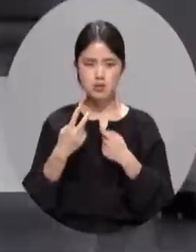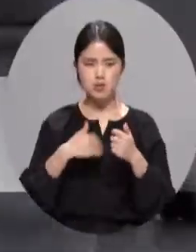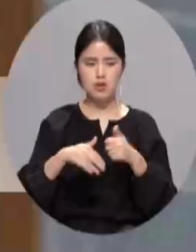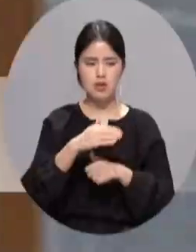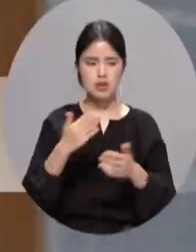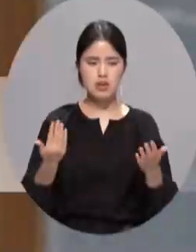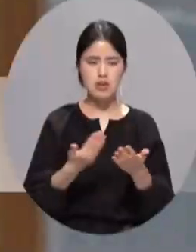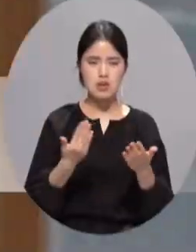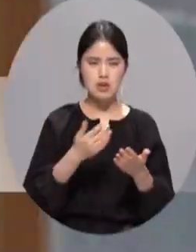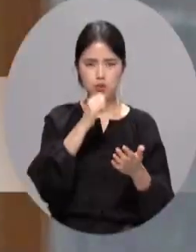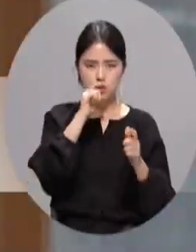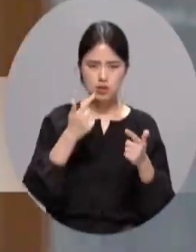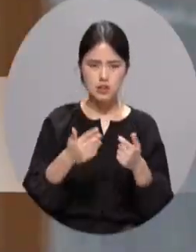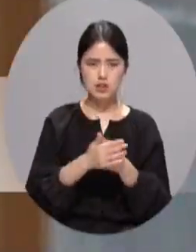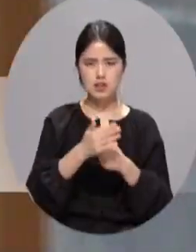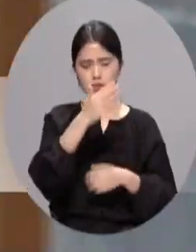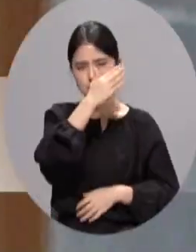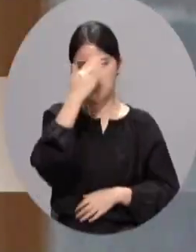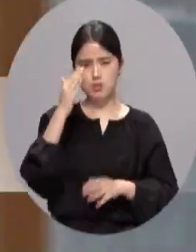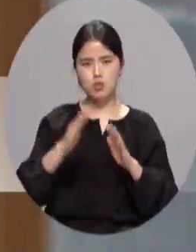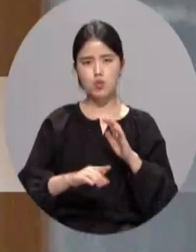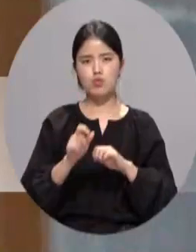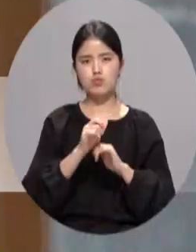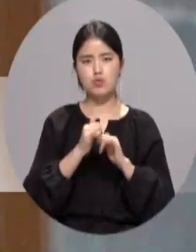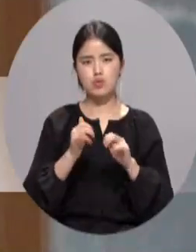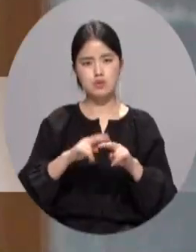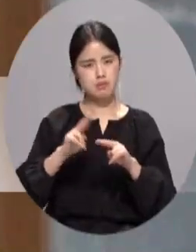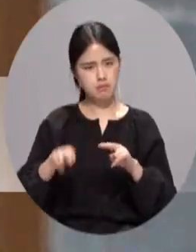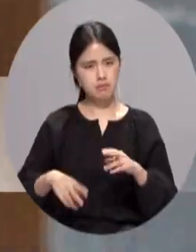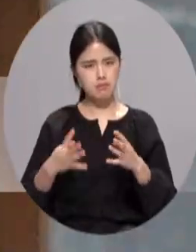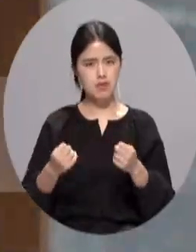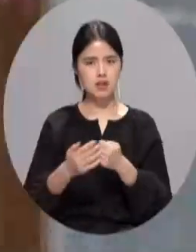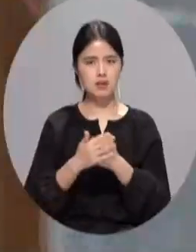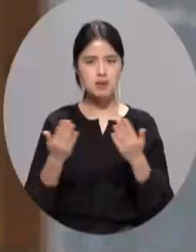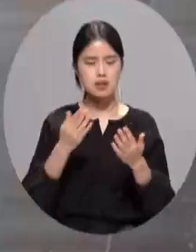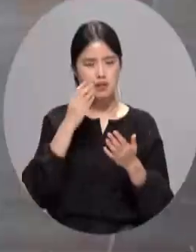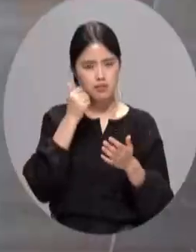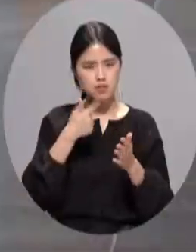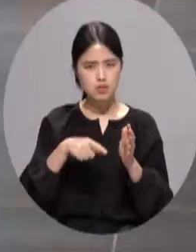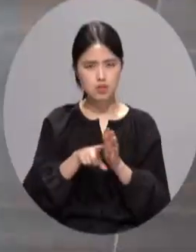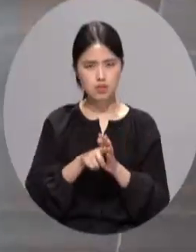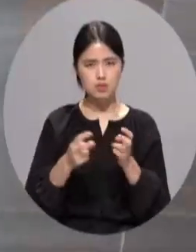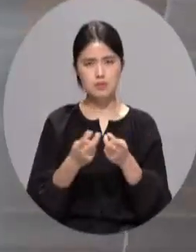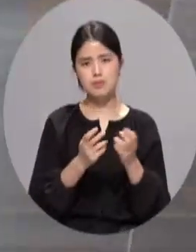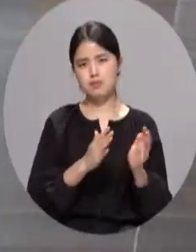등으로 젊은 세대 공무원 퇴직이 늘고 있다며 적응을 돕기 위한 대책 마련을 촉구했습니다